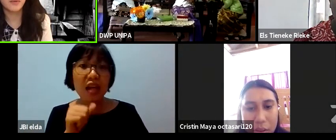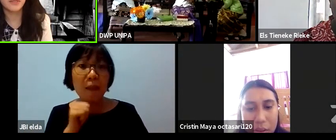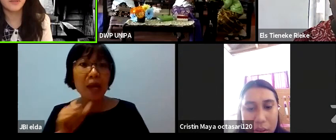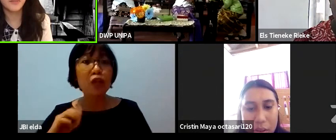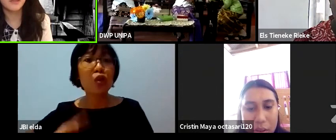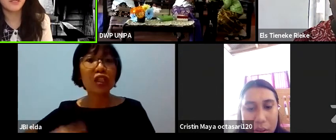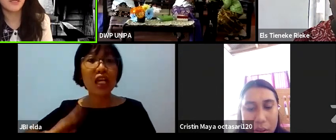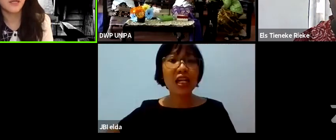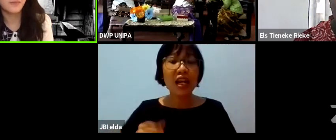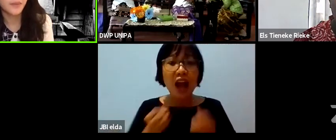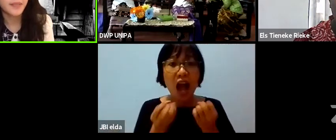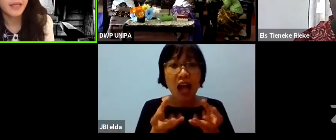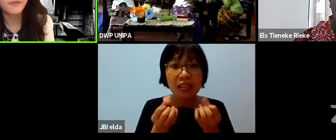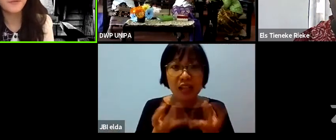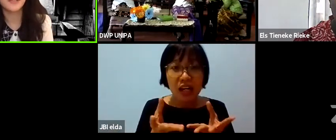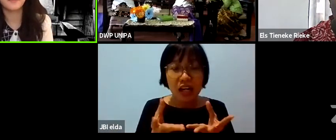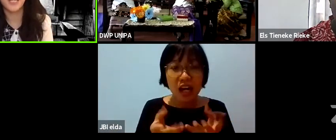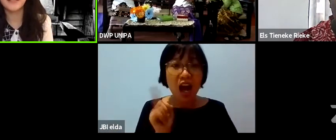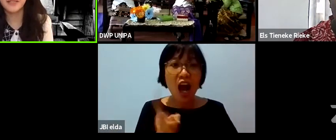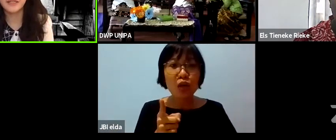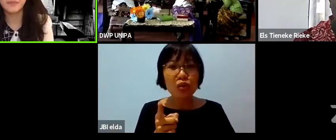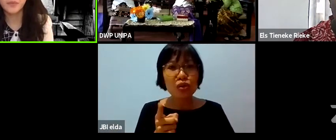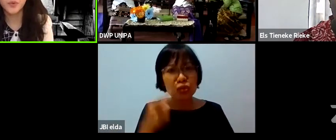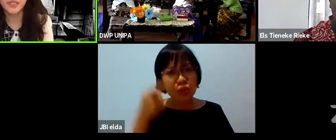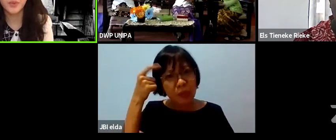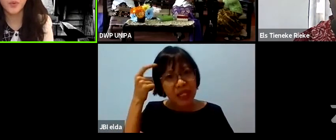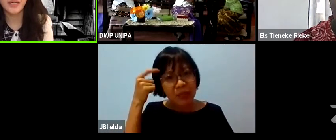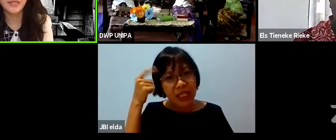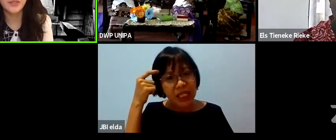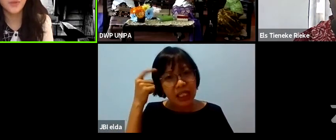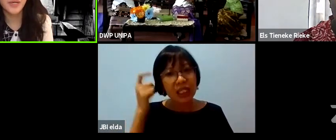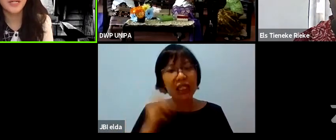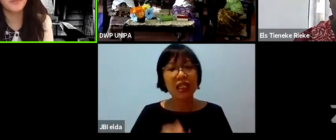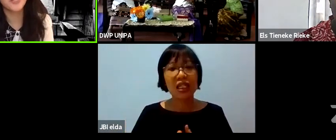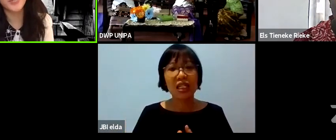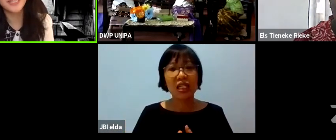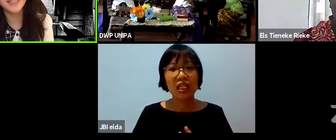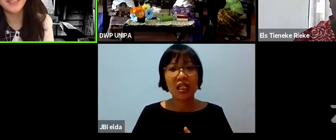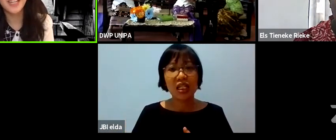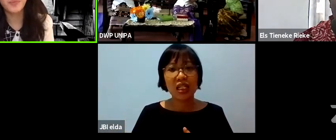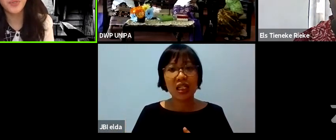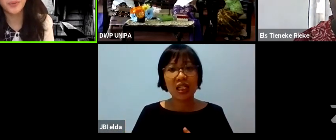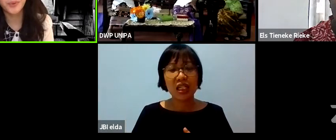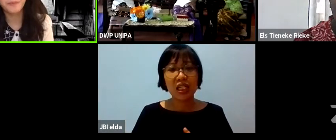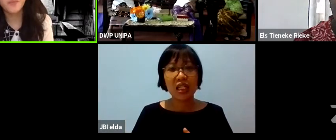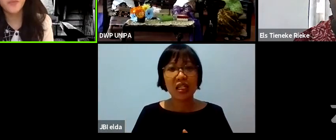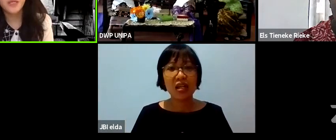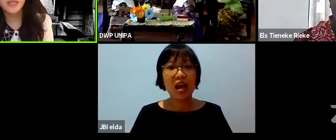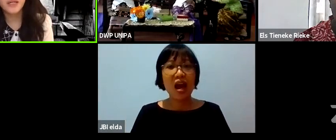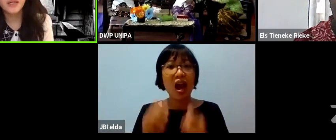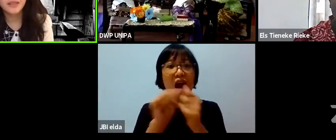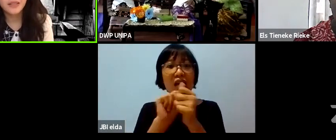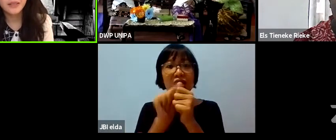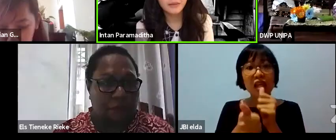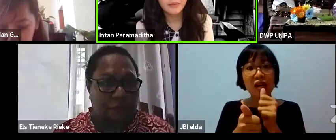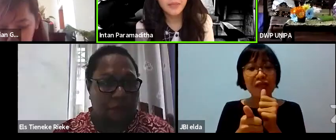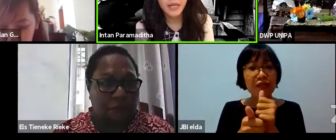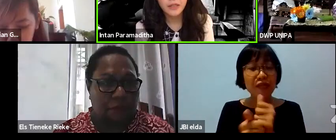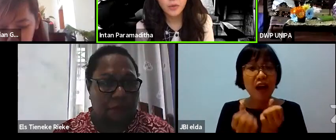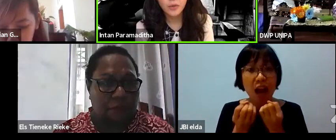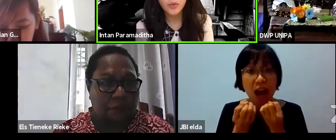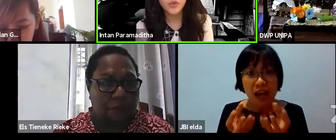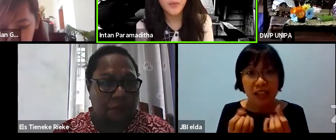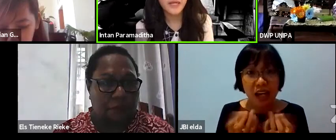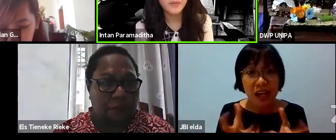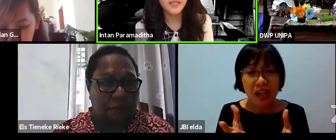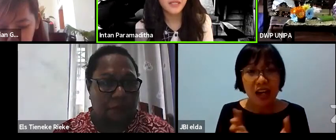biasanya staf pengajar yang kulit berwarna itu adalah minoritas di dalam struktur. Nah,